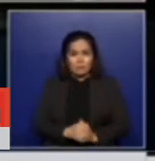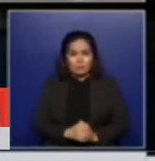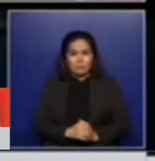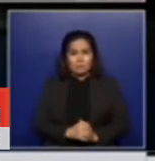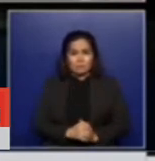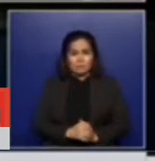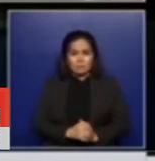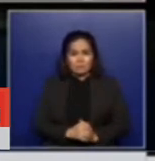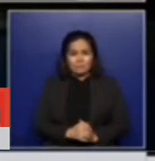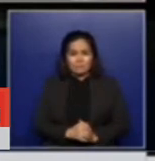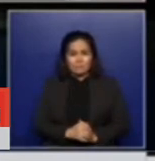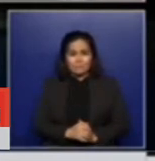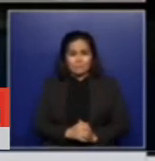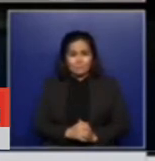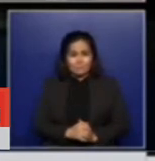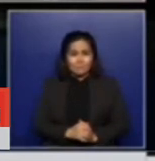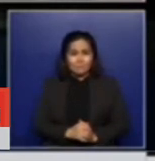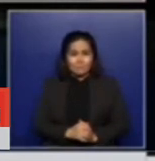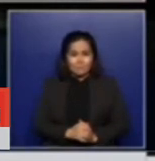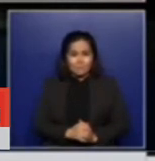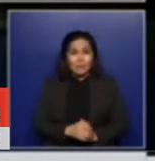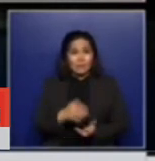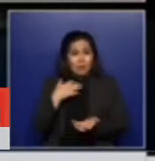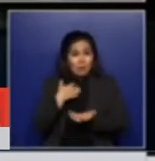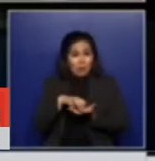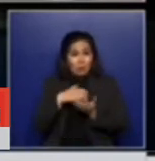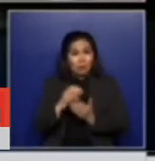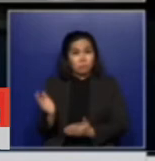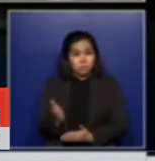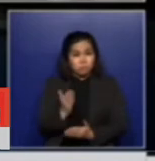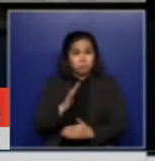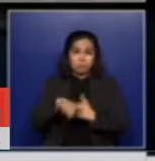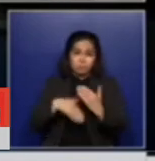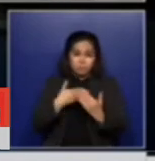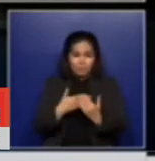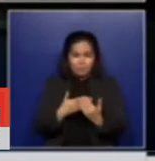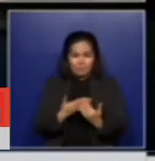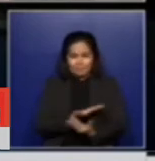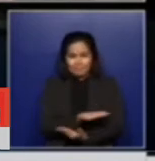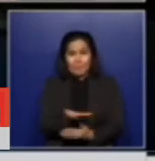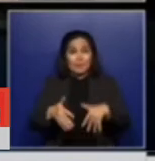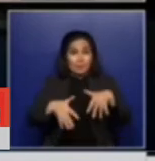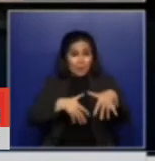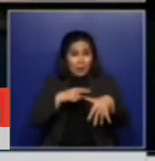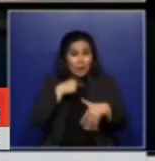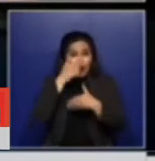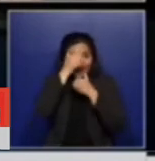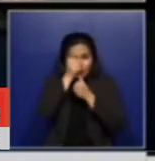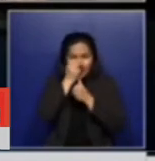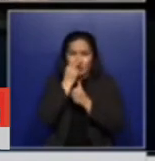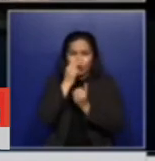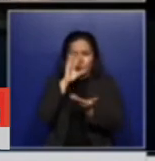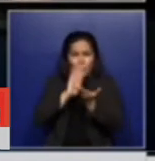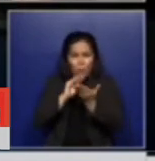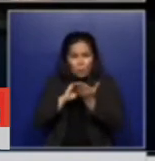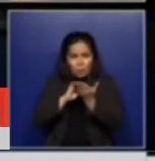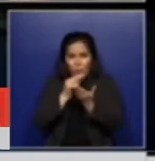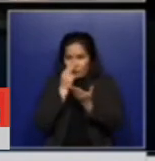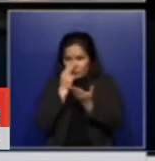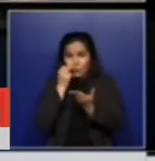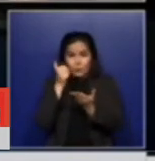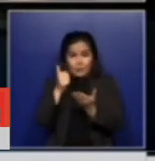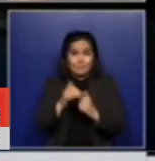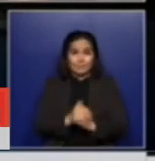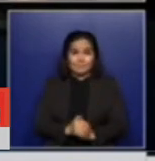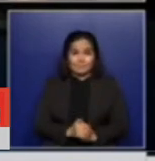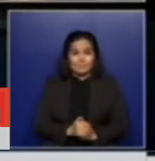ผมได้กราบเรียนมาทั้งหมดเร็วๆเนี่ยนะครับเดี๋ยวท่านพี่น้องประชาชนที่สนใจก็ไปเปิดดูรายละเอียดกันเนี่ยนะครับผมเ